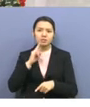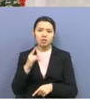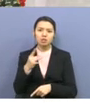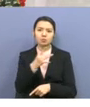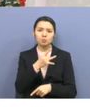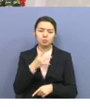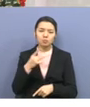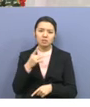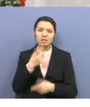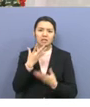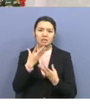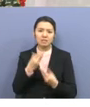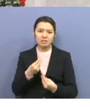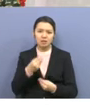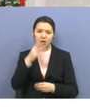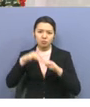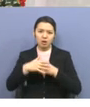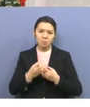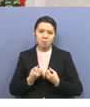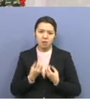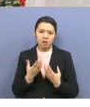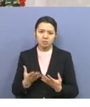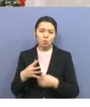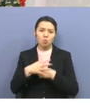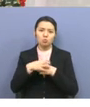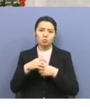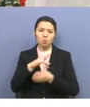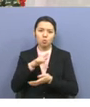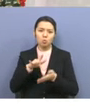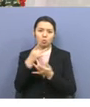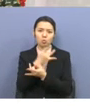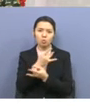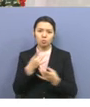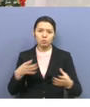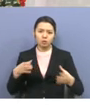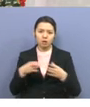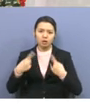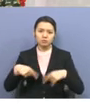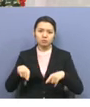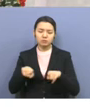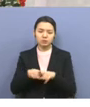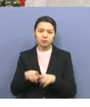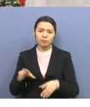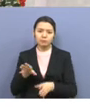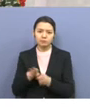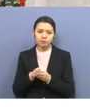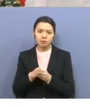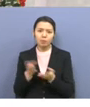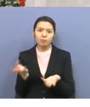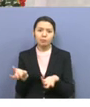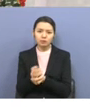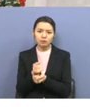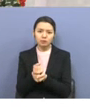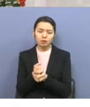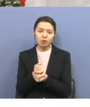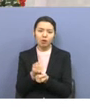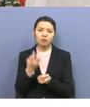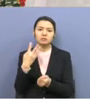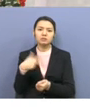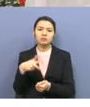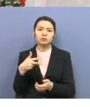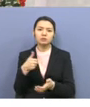Республикасының тәуелсіздік күніне орай тағы да осы мәдениет Көкшетау қаласының мәдениет бөлімінің ұйымдастыруымен, қолдауымен 30-ға